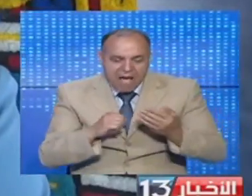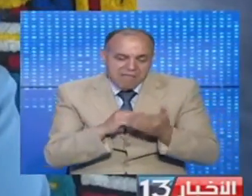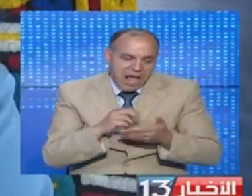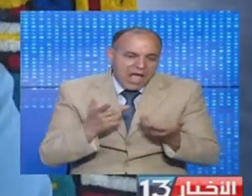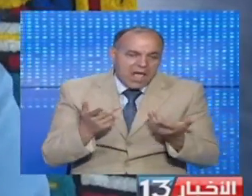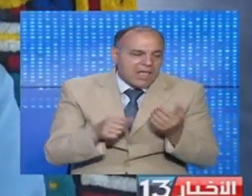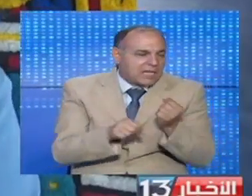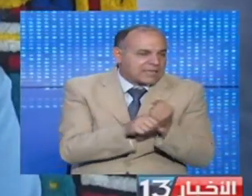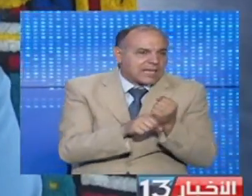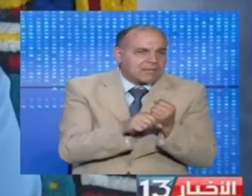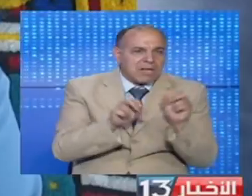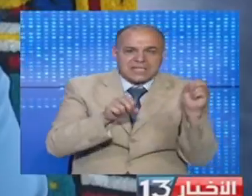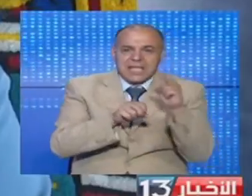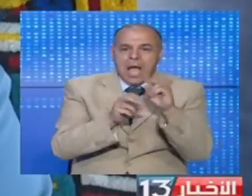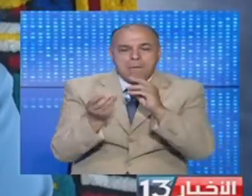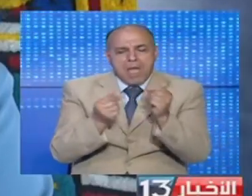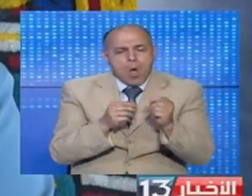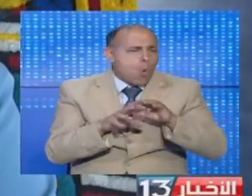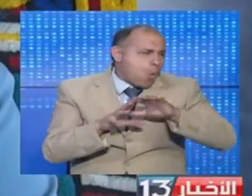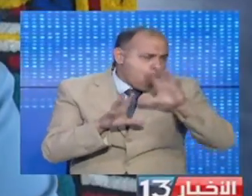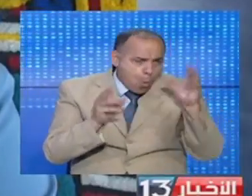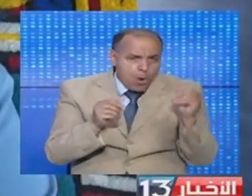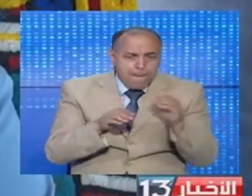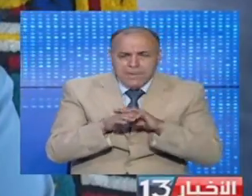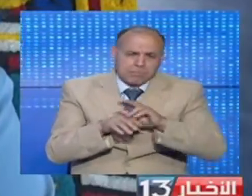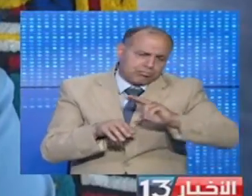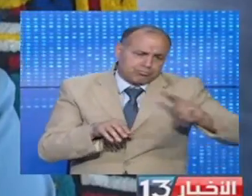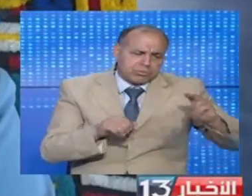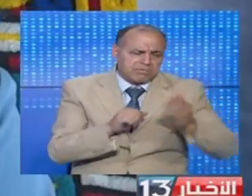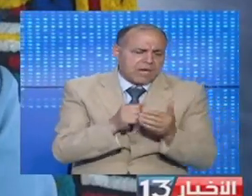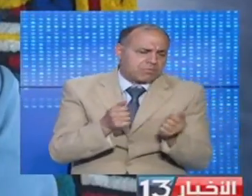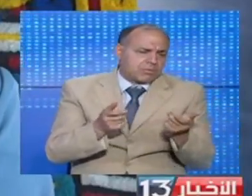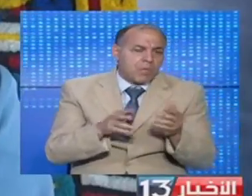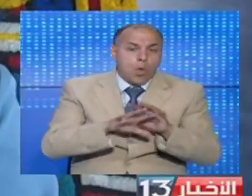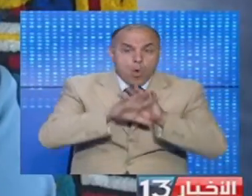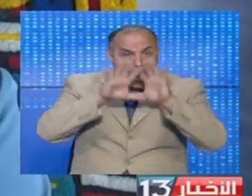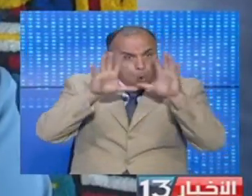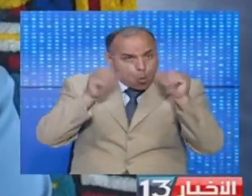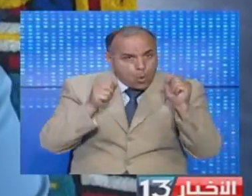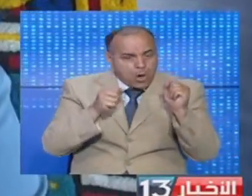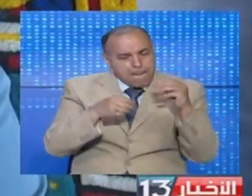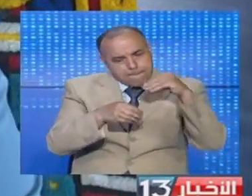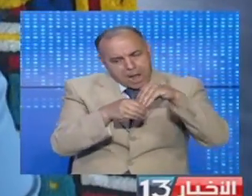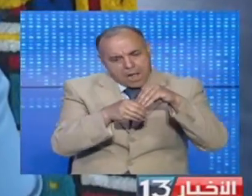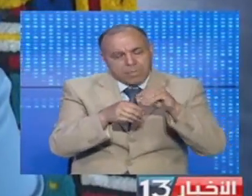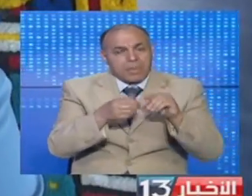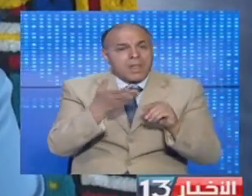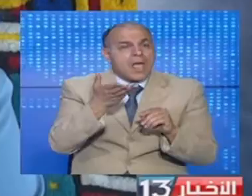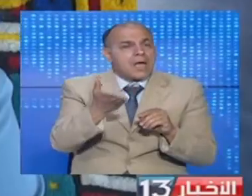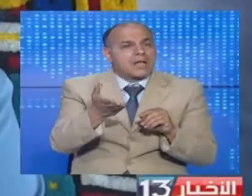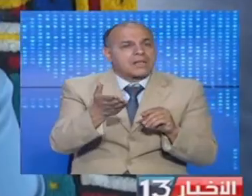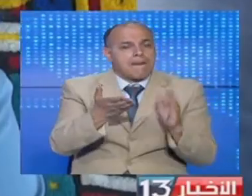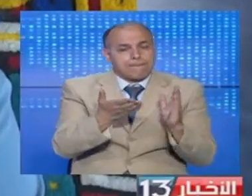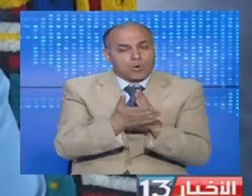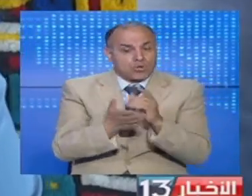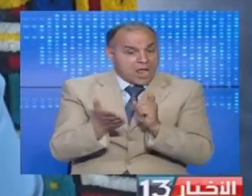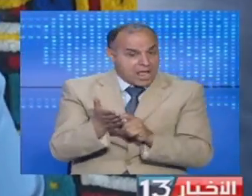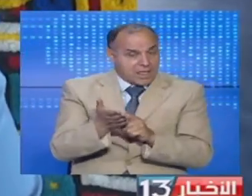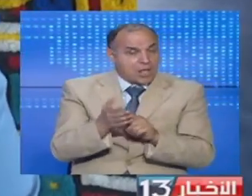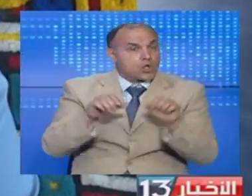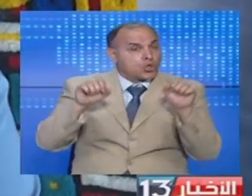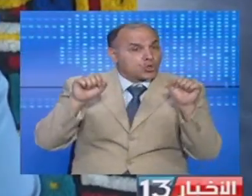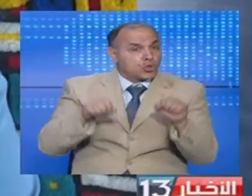يعمل في السياحه البيئيه في مجالات الفلاحه كلها مشموله في المشروع هايدي